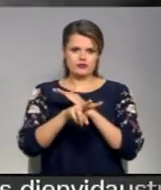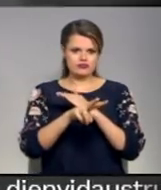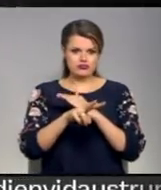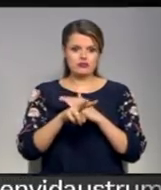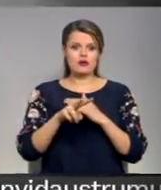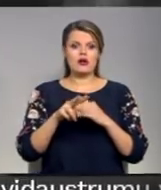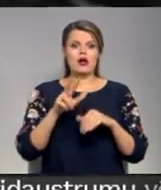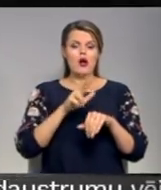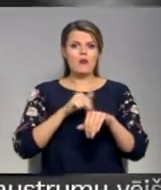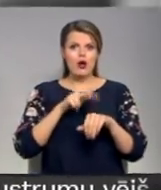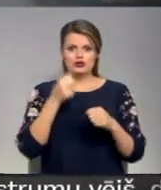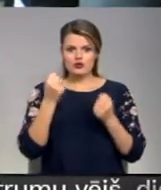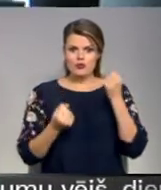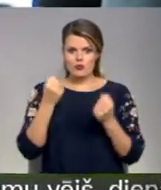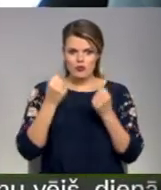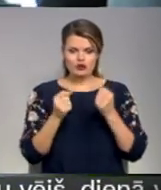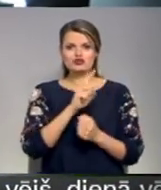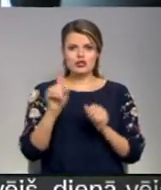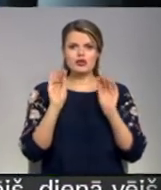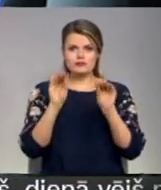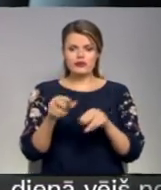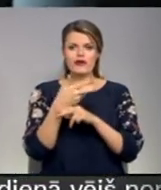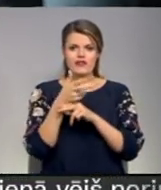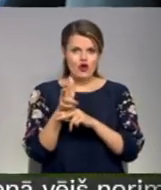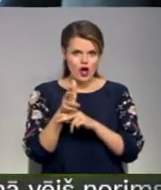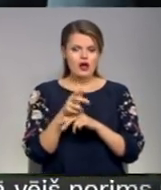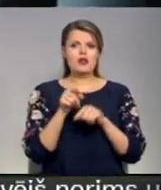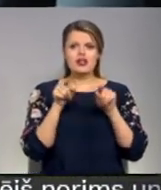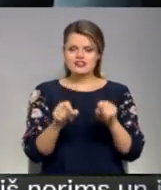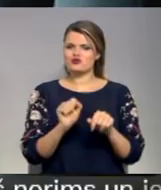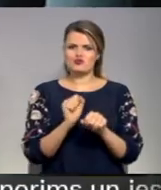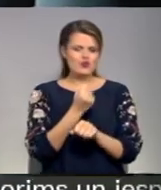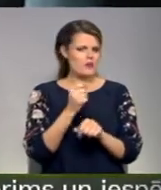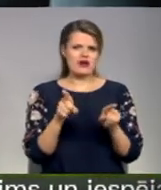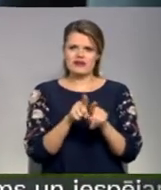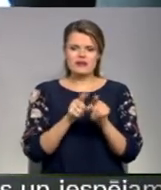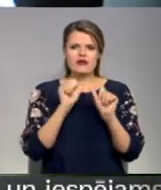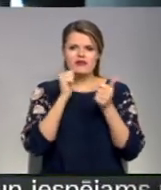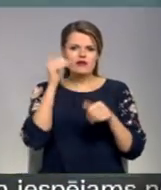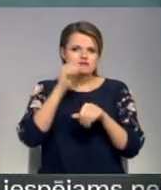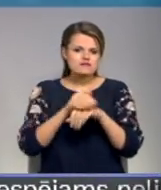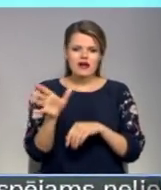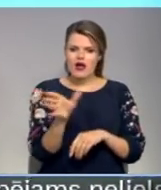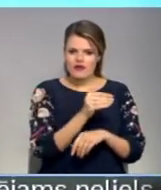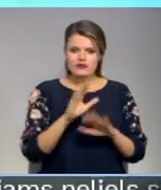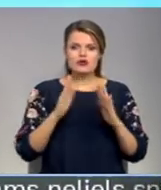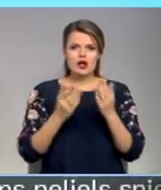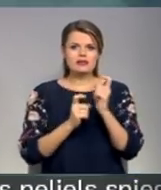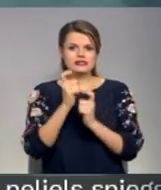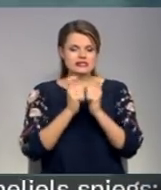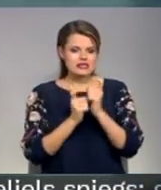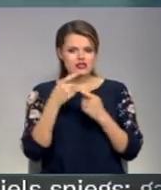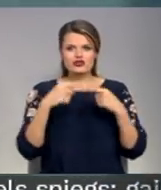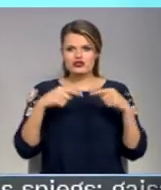Lai gan arī patruļu policijas automašīnās ir uzstādītas videokameras, ar tām tomēr nav iespējams piefiksēt visu, bet strīdīgās, kā